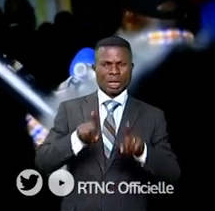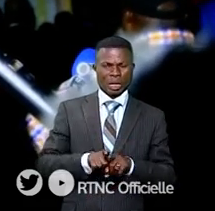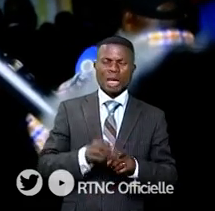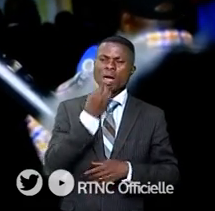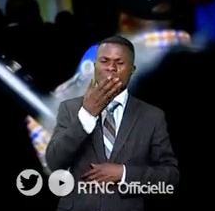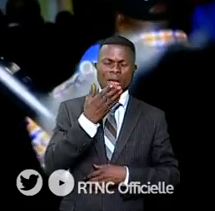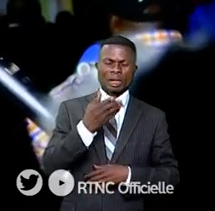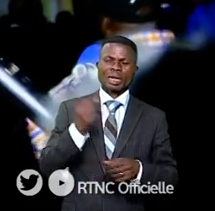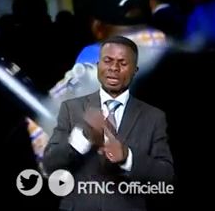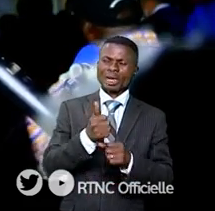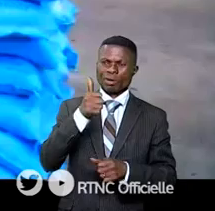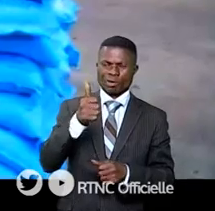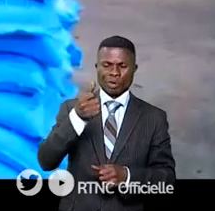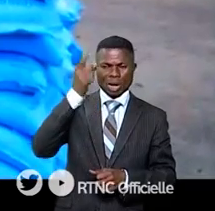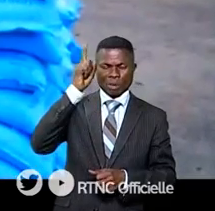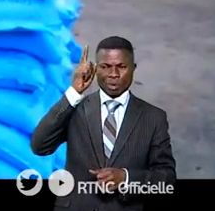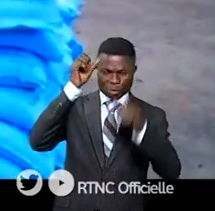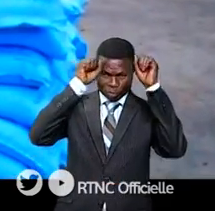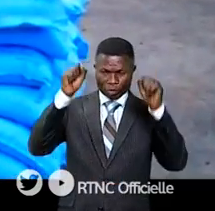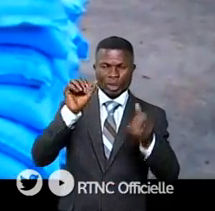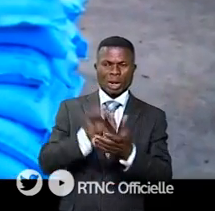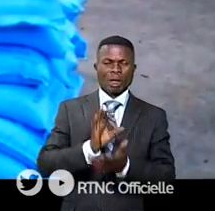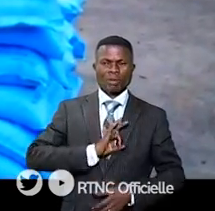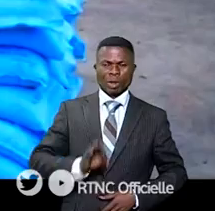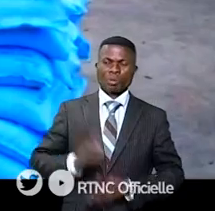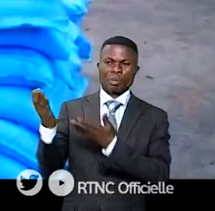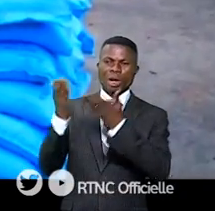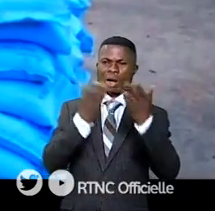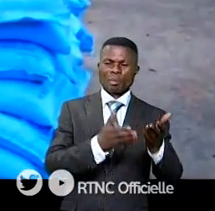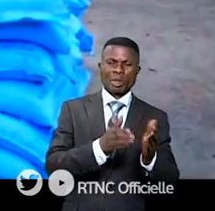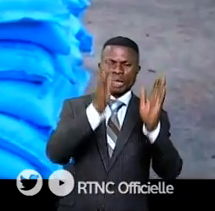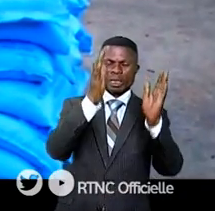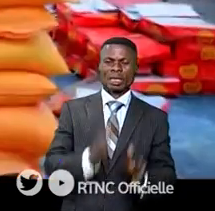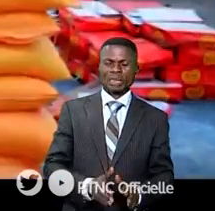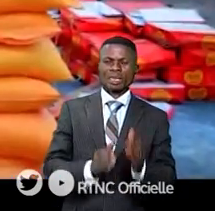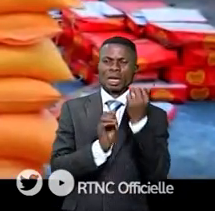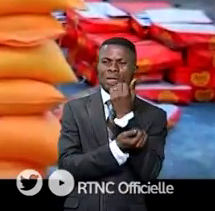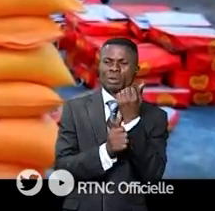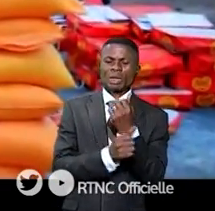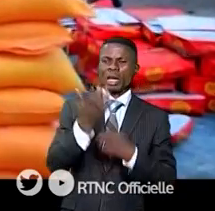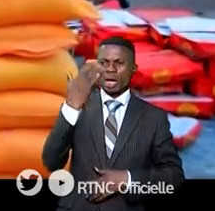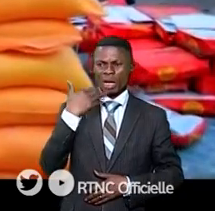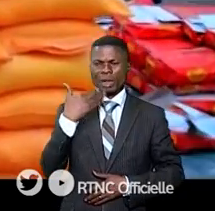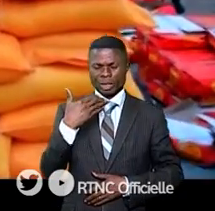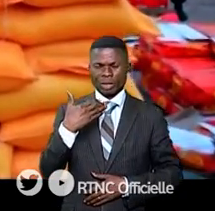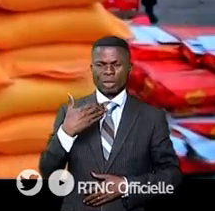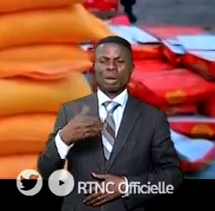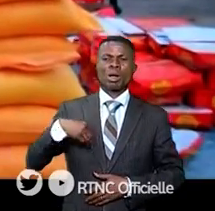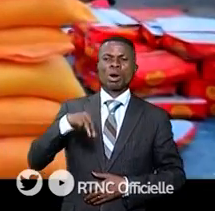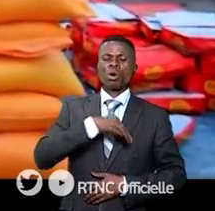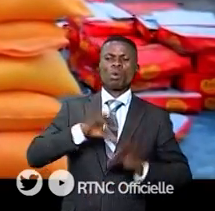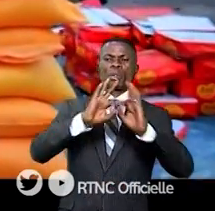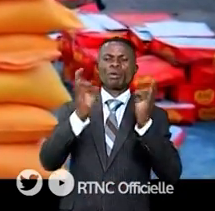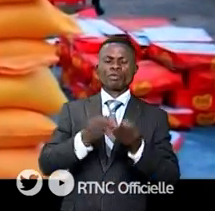modèle de gestion durant son premier mandat. L'épouse du chef de l'État a également apporté une assistance matérielle aux membres de la famille